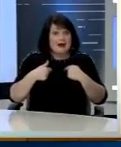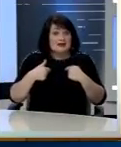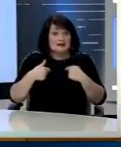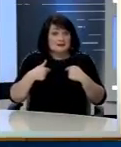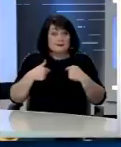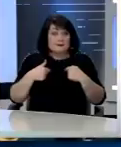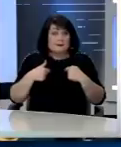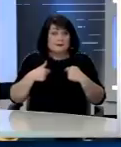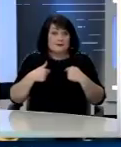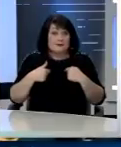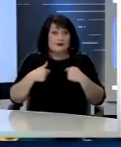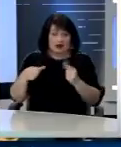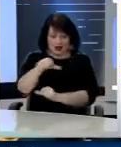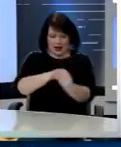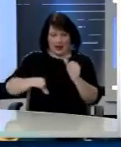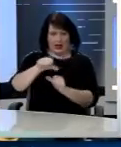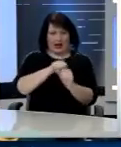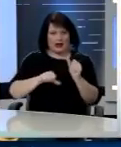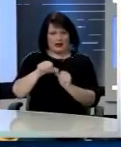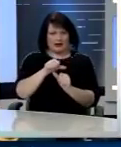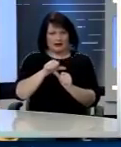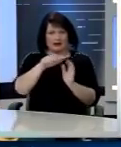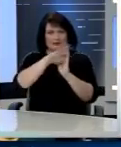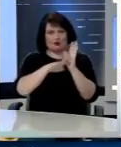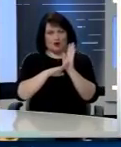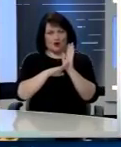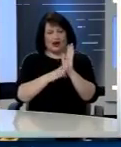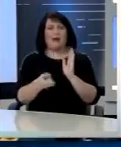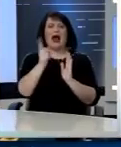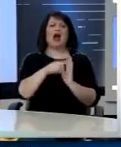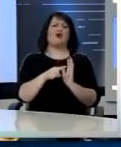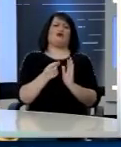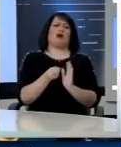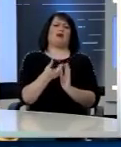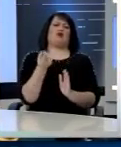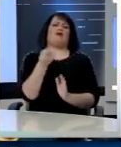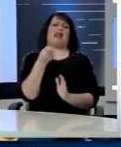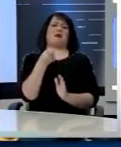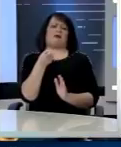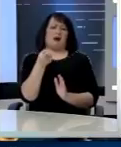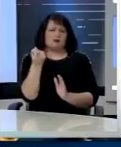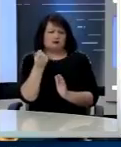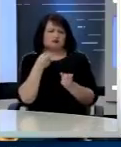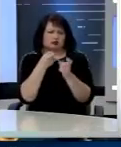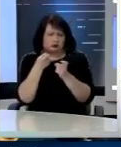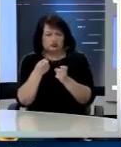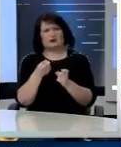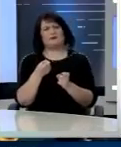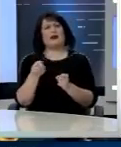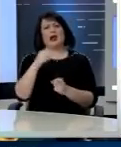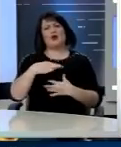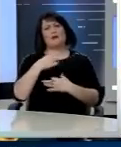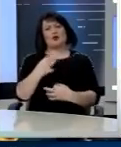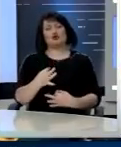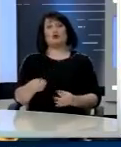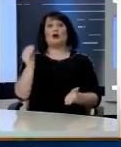για να κάνουμε οποιαδήποτε αλλαγή και να ξαναφέρουμε το πρόγραμμα στη Βουλή με άλλο αριθμό βλημάτων, με άλλο εκπρόσωπο, θα